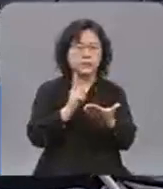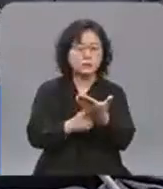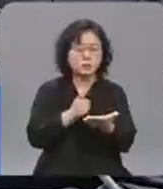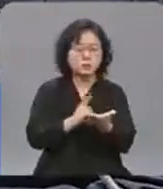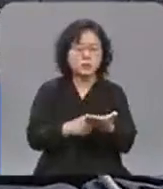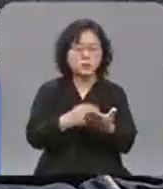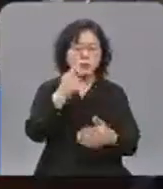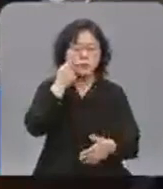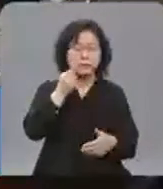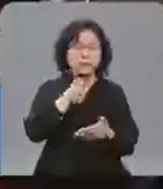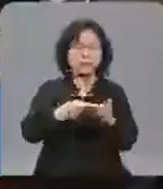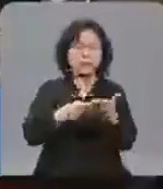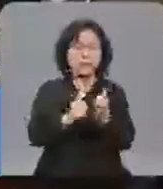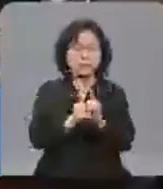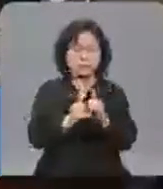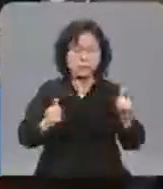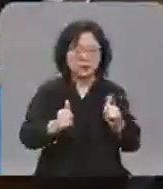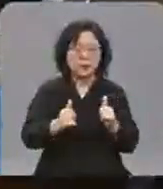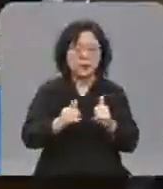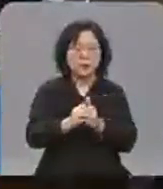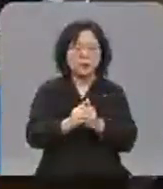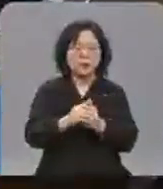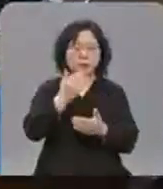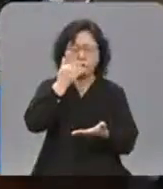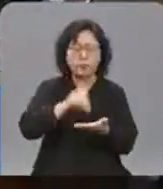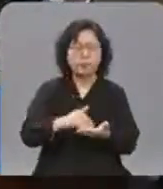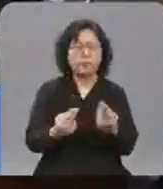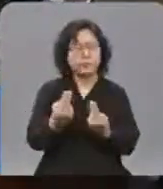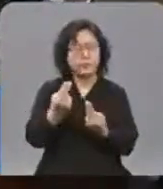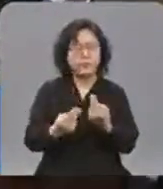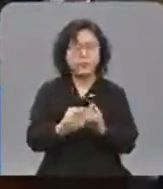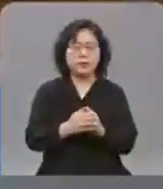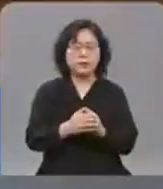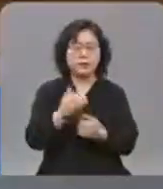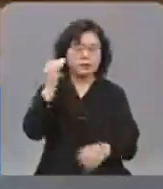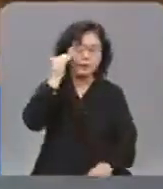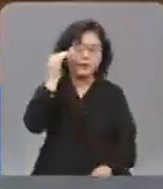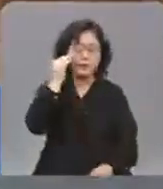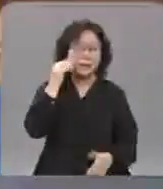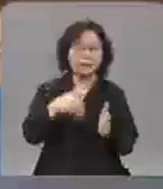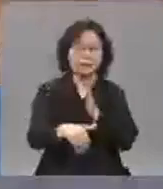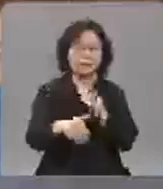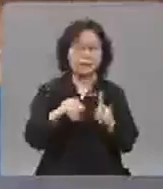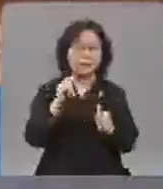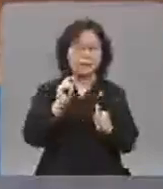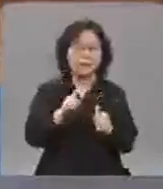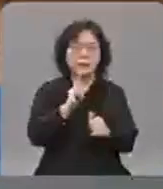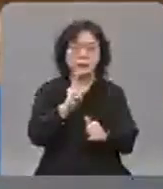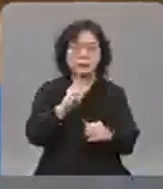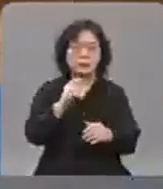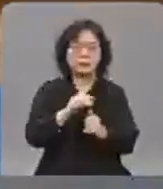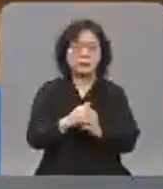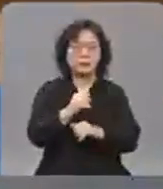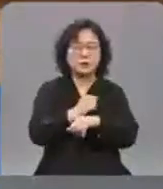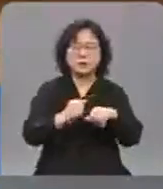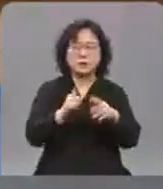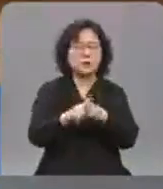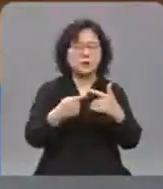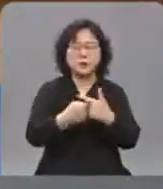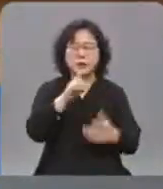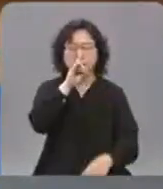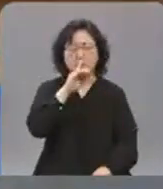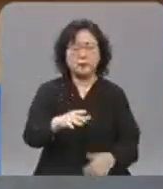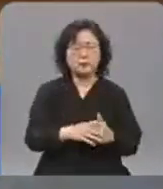일제 강제동원 피해자들을 돌덩이로 비유하며 한일 관계의 걸림돌로 취급하는 것은 용납할 수 없는 폭언이라며